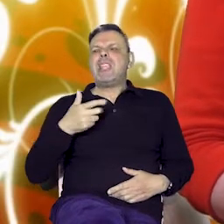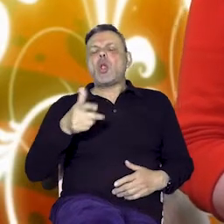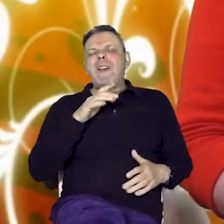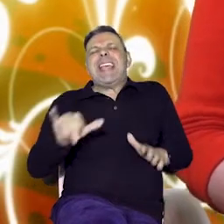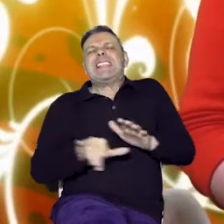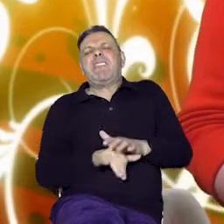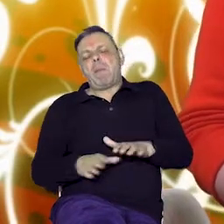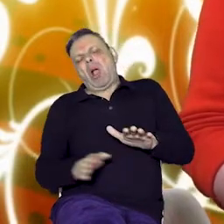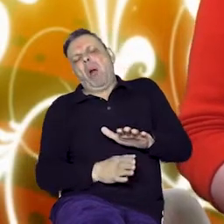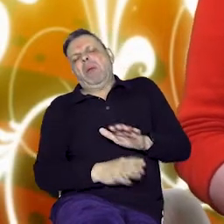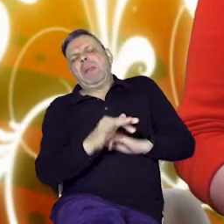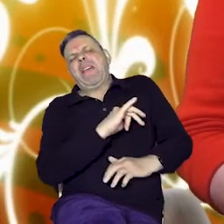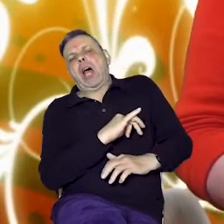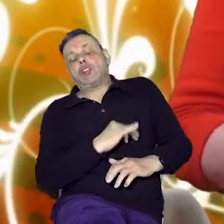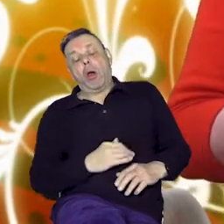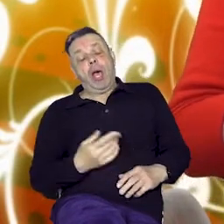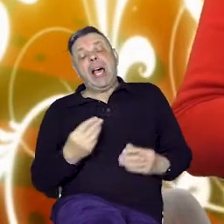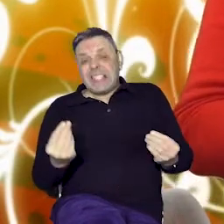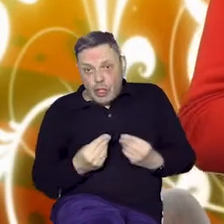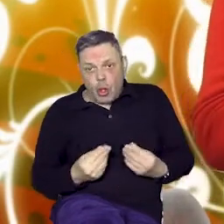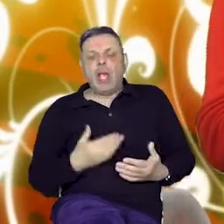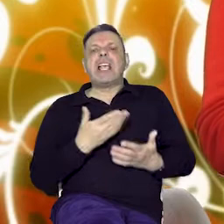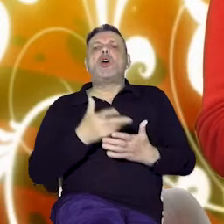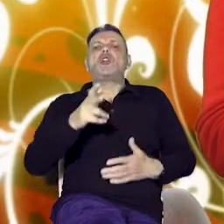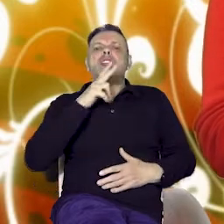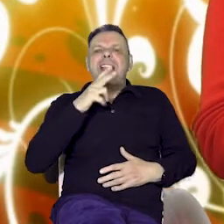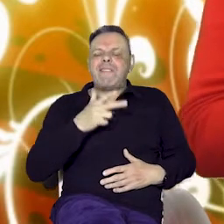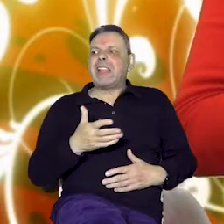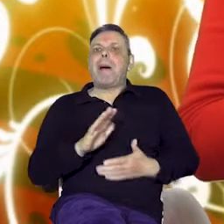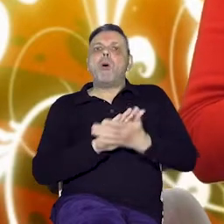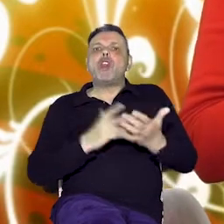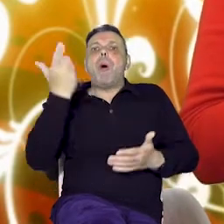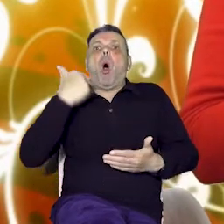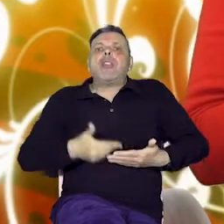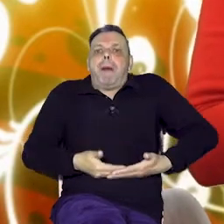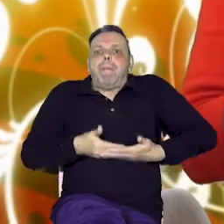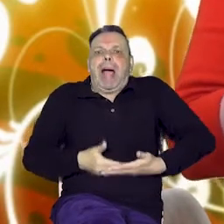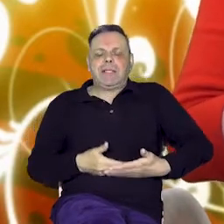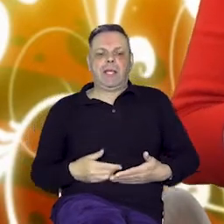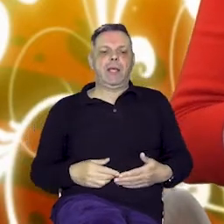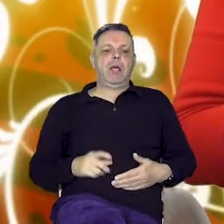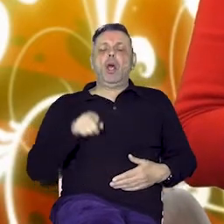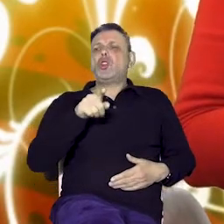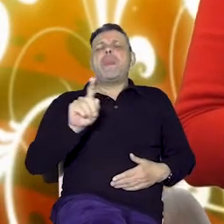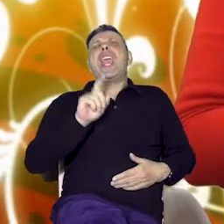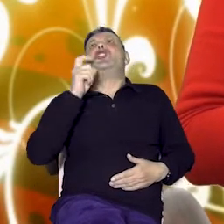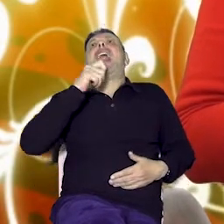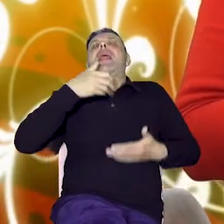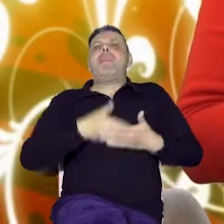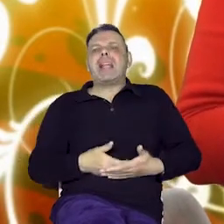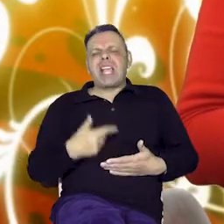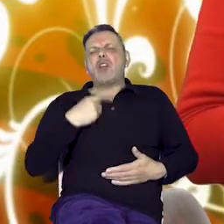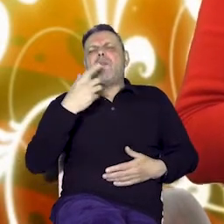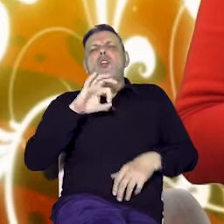Da. A znate zašto? Zato što u stvari to zahtjeva da krenemo od baze. To nije čak ni baza, ja ću sad govoriti o medicinskom